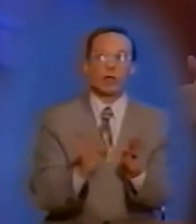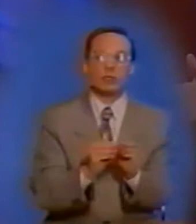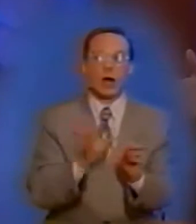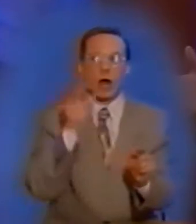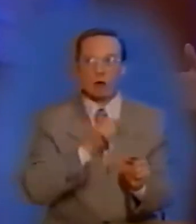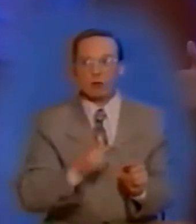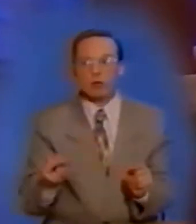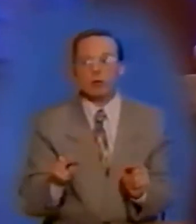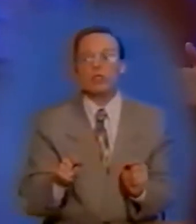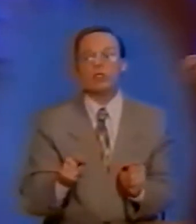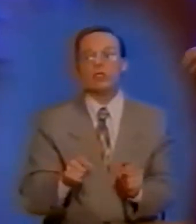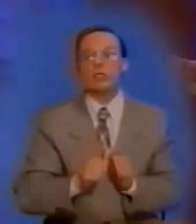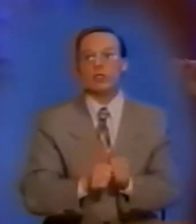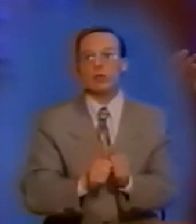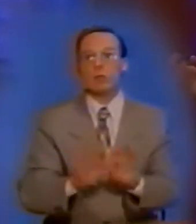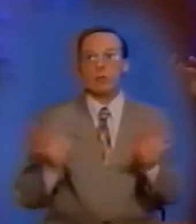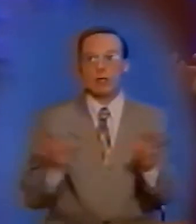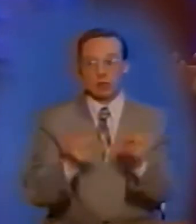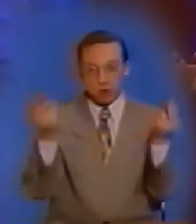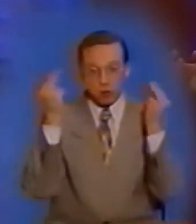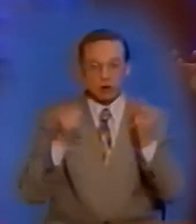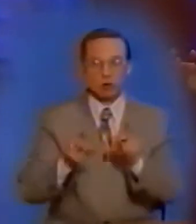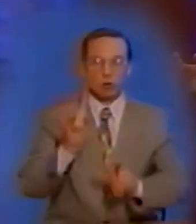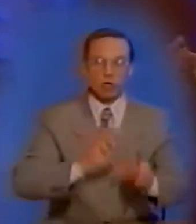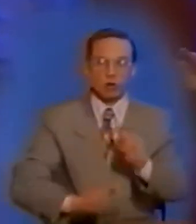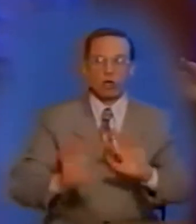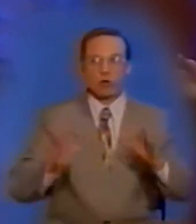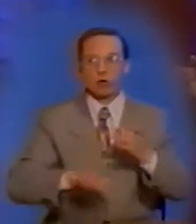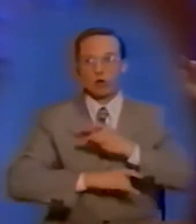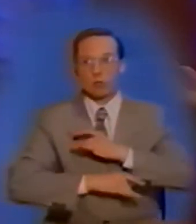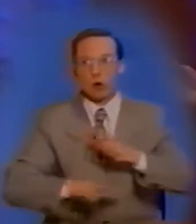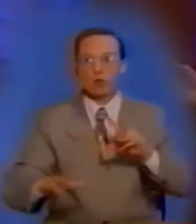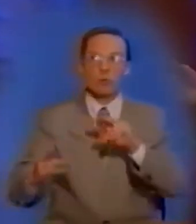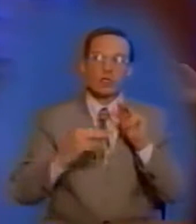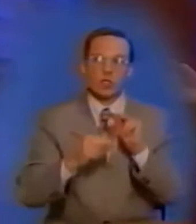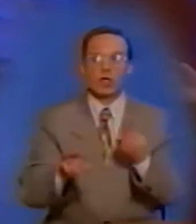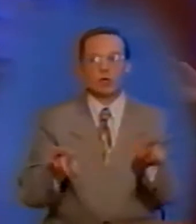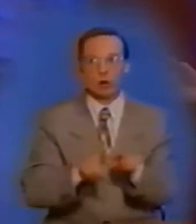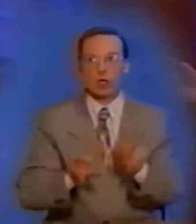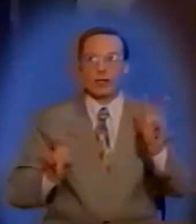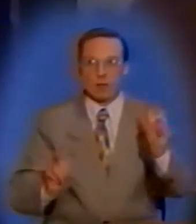bendramokslių tarpe, ar tu ieškodavai kažkokios tai progos pasišnekėti tą temą?